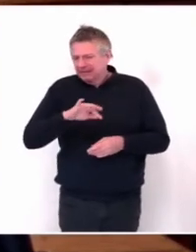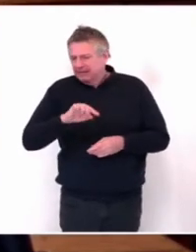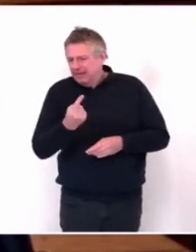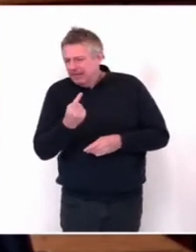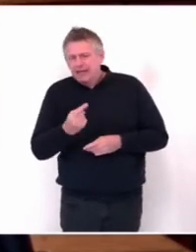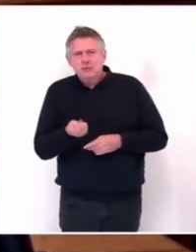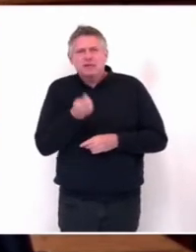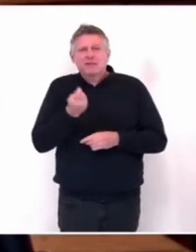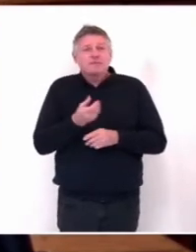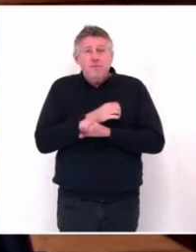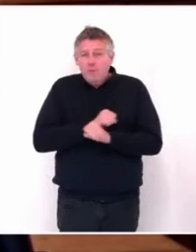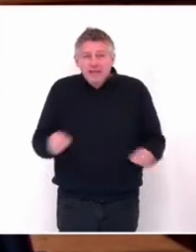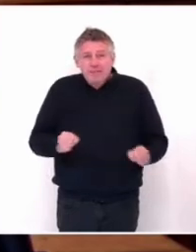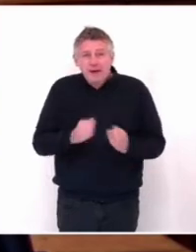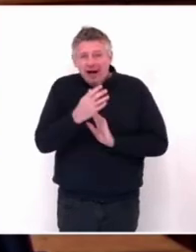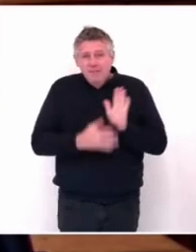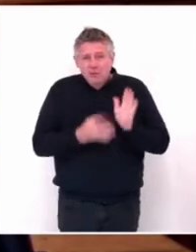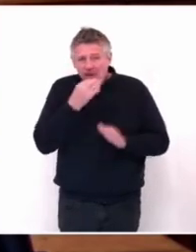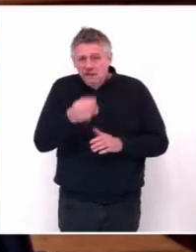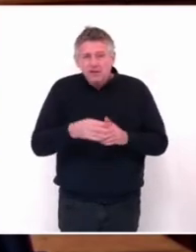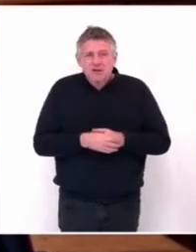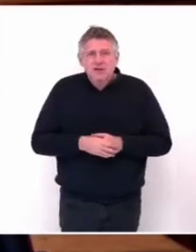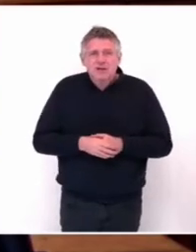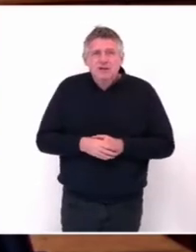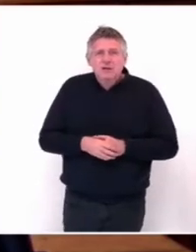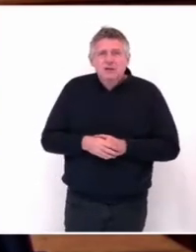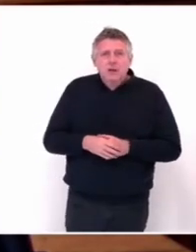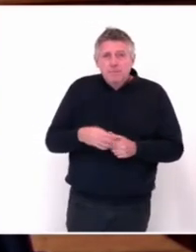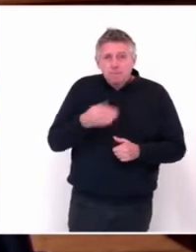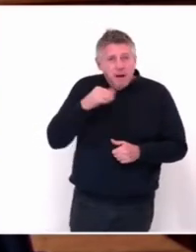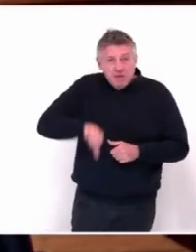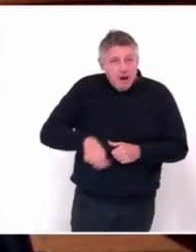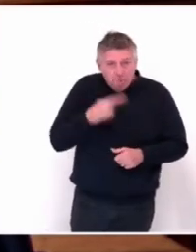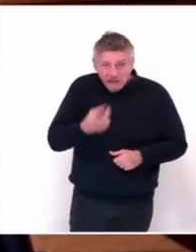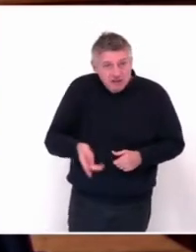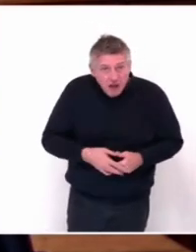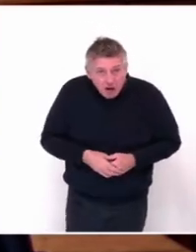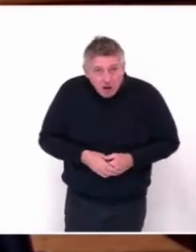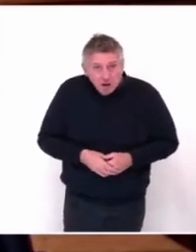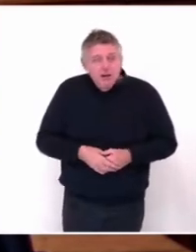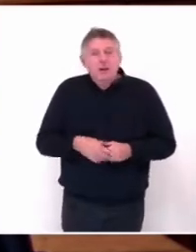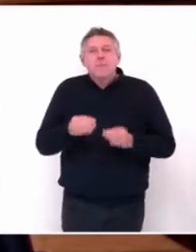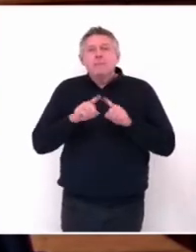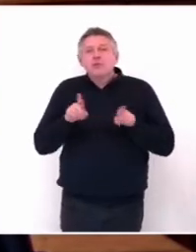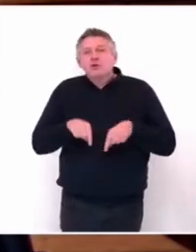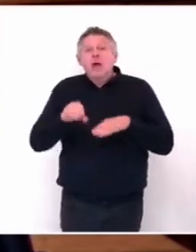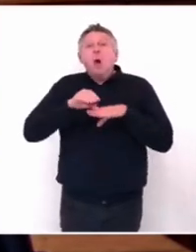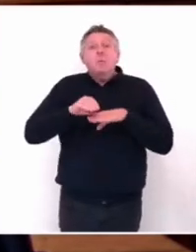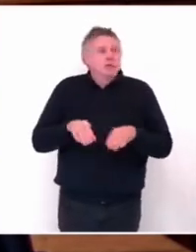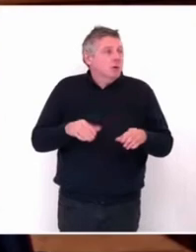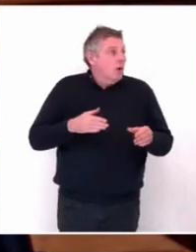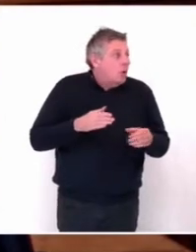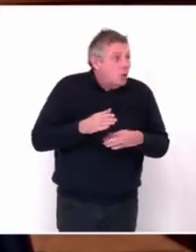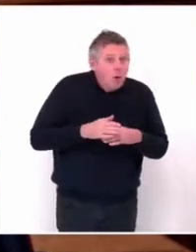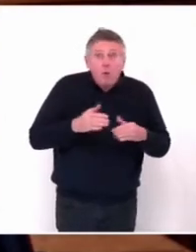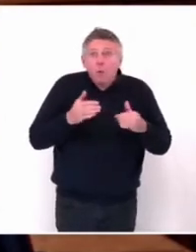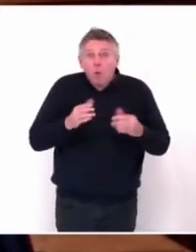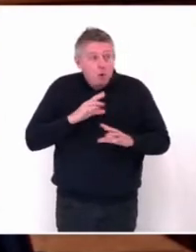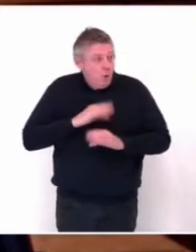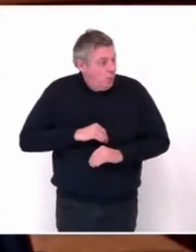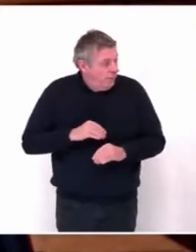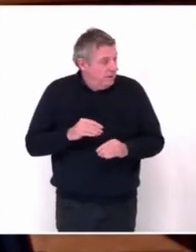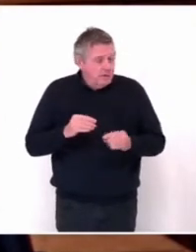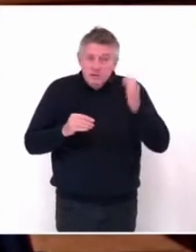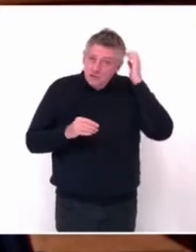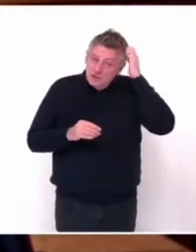cité éducative. J'ai pas dit que la cité éducative n'était pas bien. Donc oui, il y a du budget en plus. Encore heureux, puisque l'État porte la